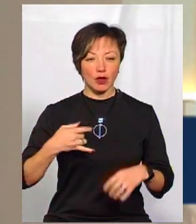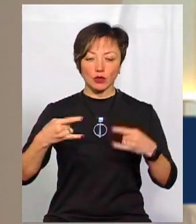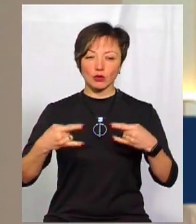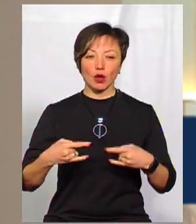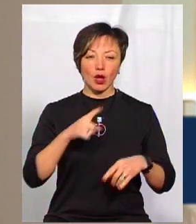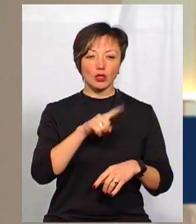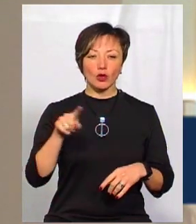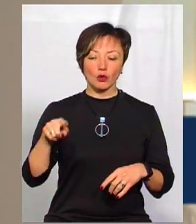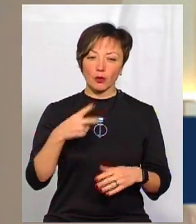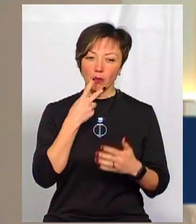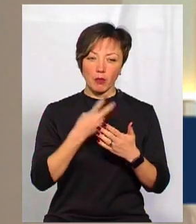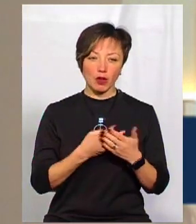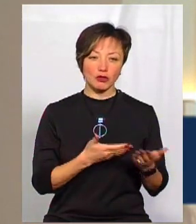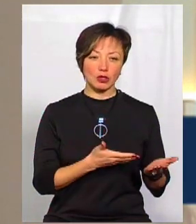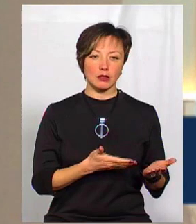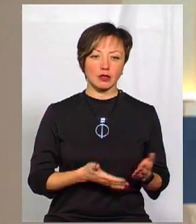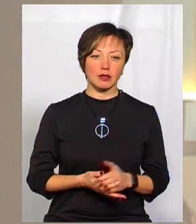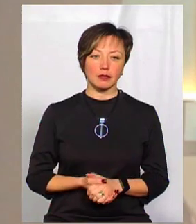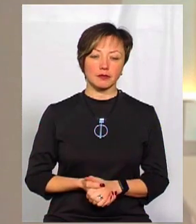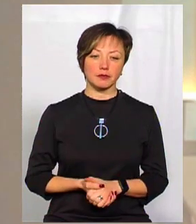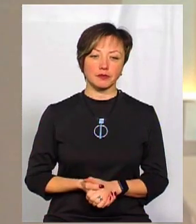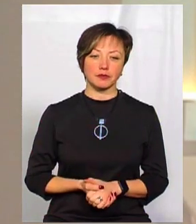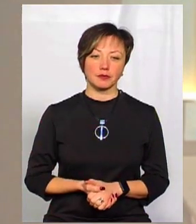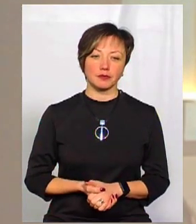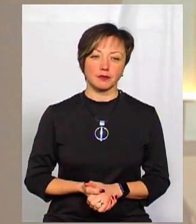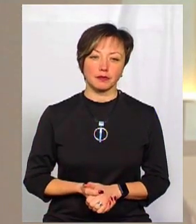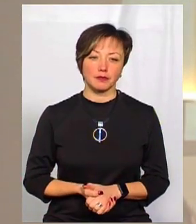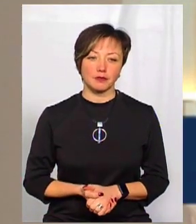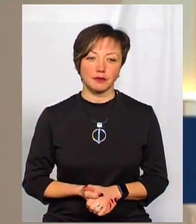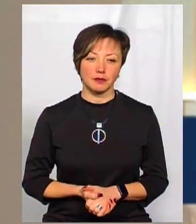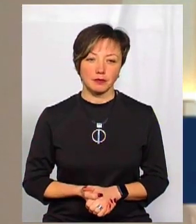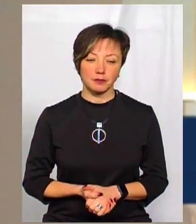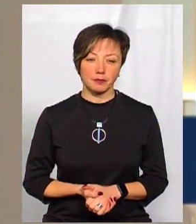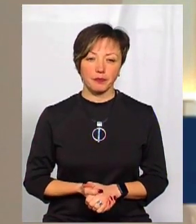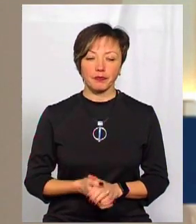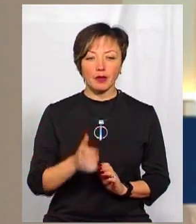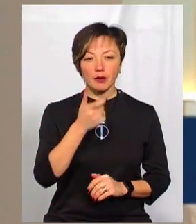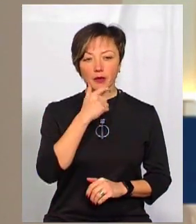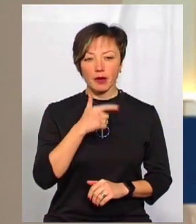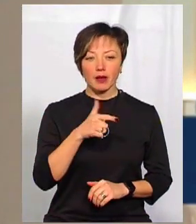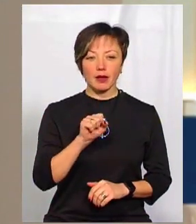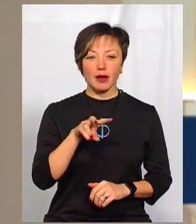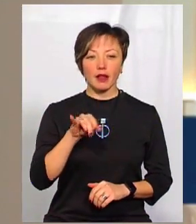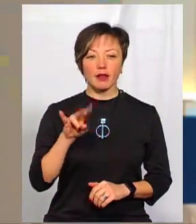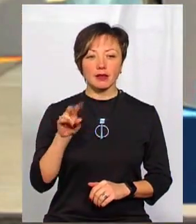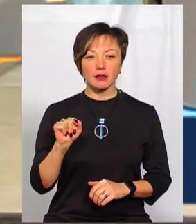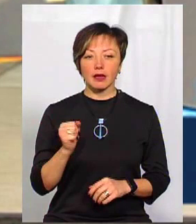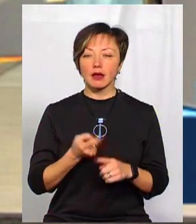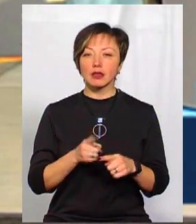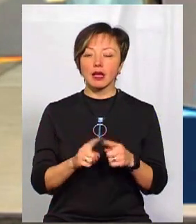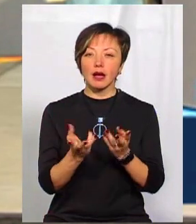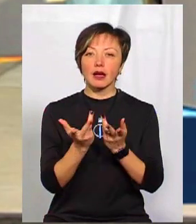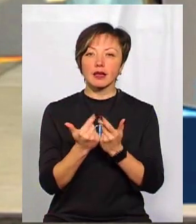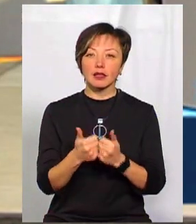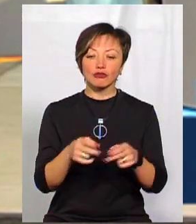студії за номером телефона, який ви бачите на екрані. Пані Галино, ота кількість жертв